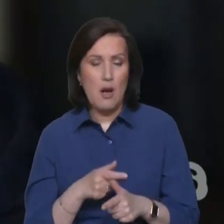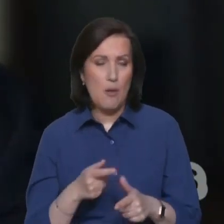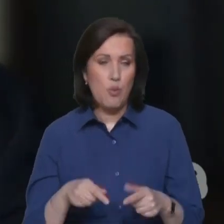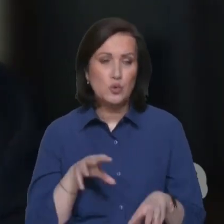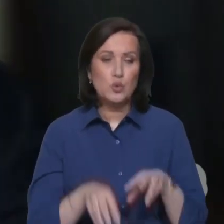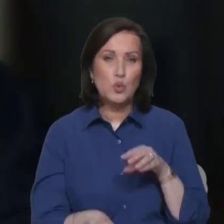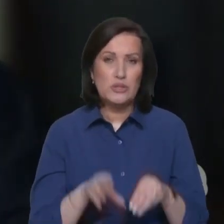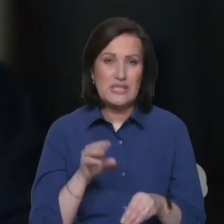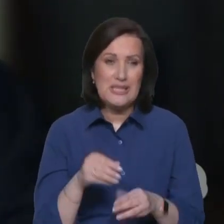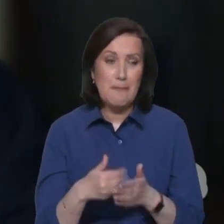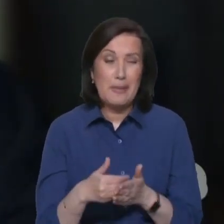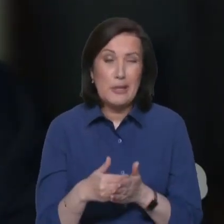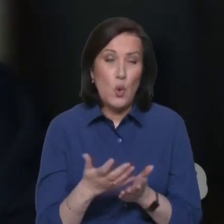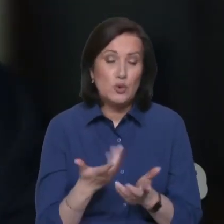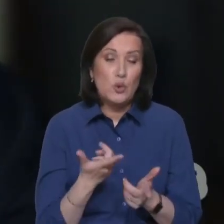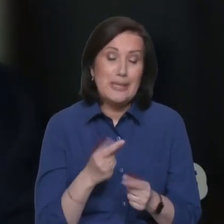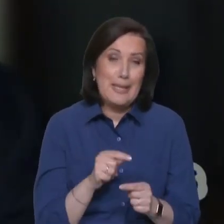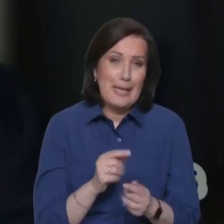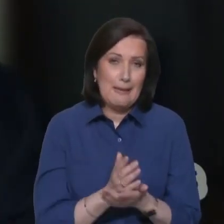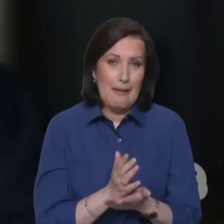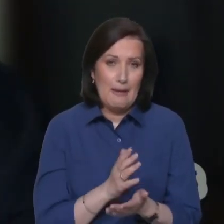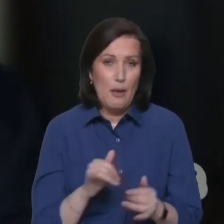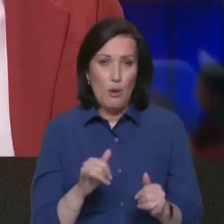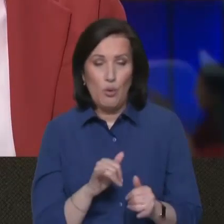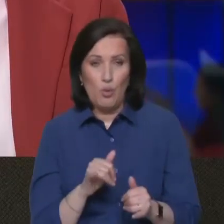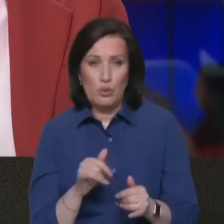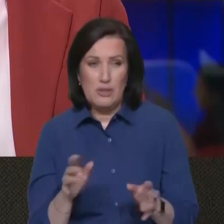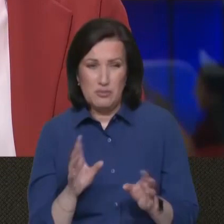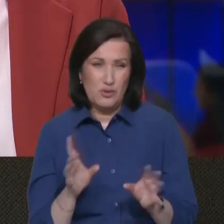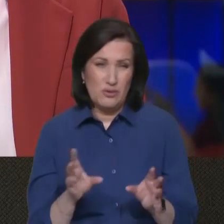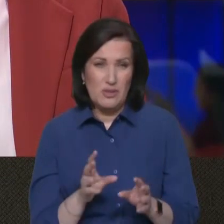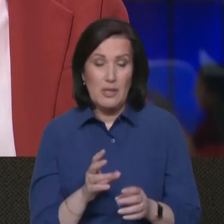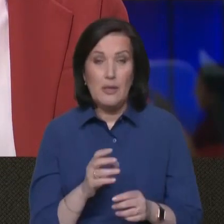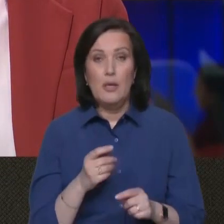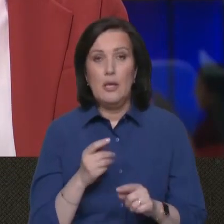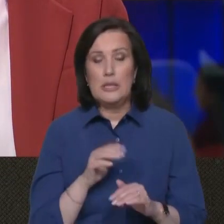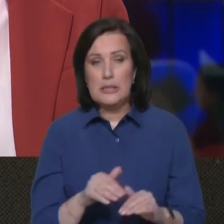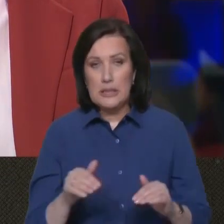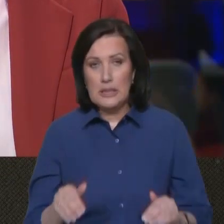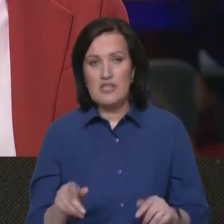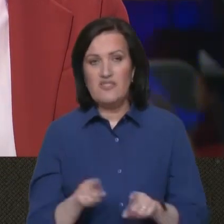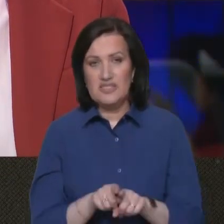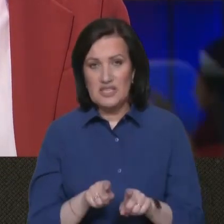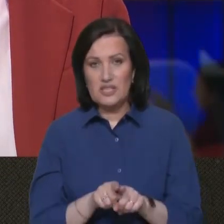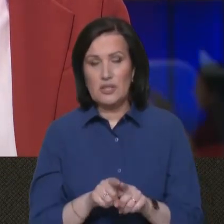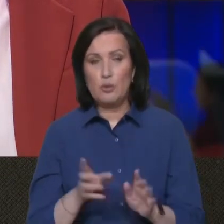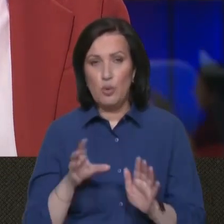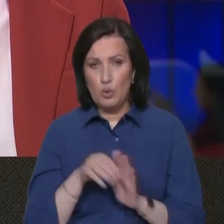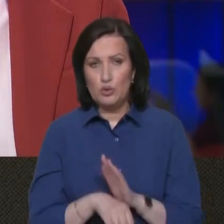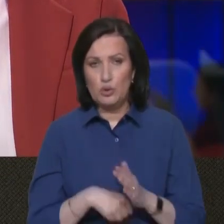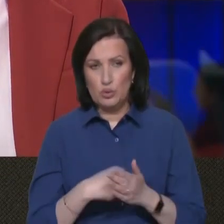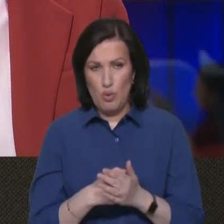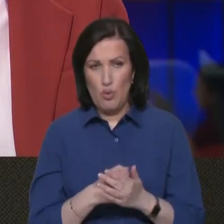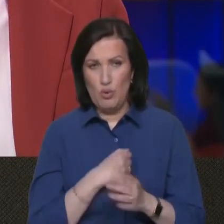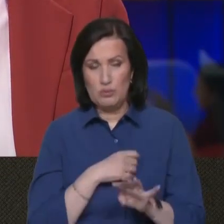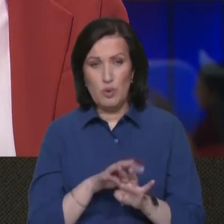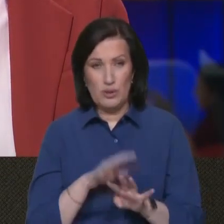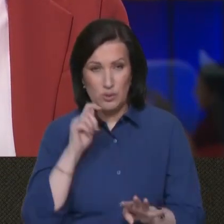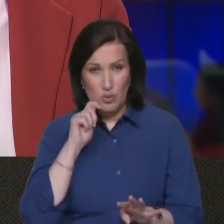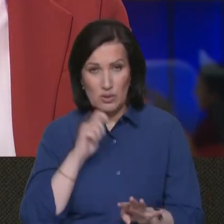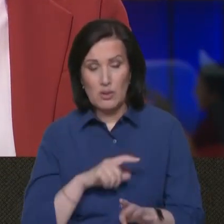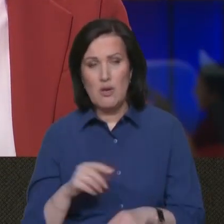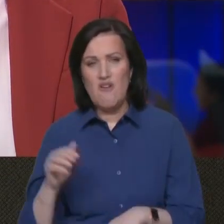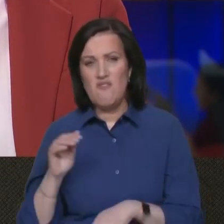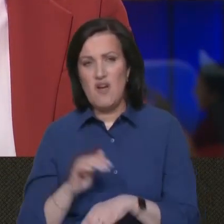їх сусіди підозрюють, де деякі, да, які пішли на співпрацю, що діти все ж таки долучились до лав Збройних сил,